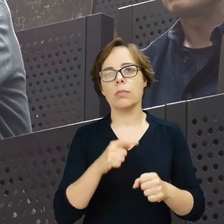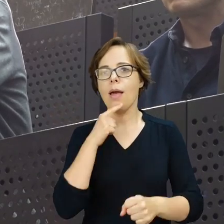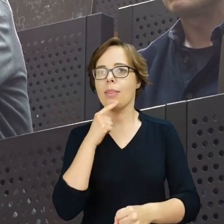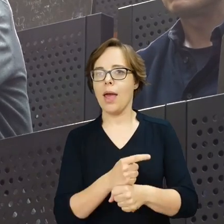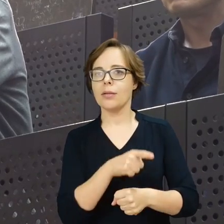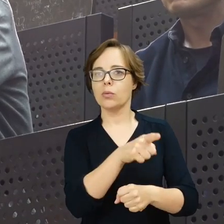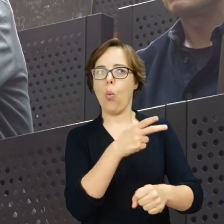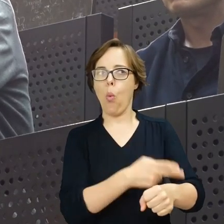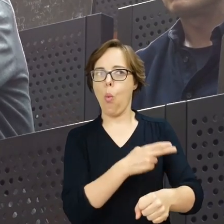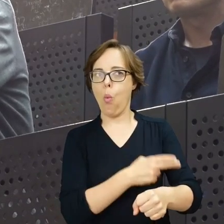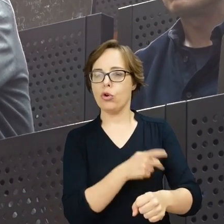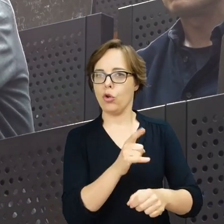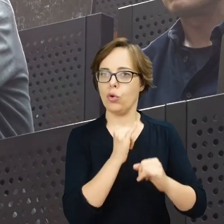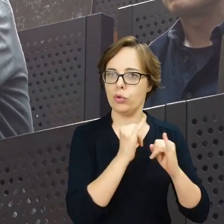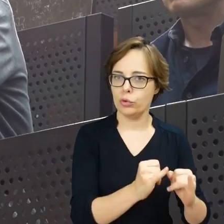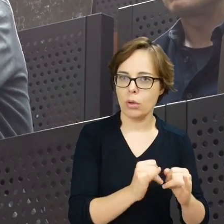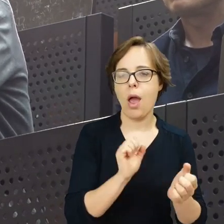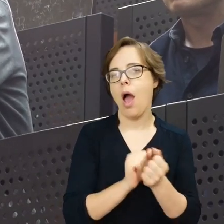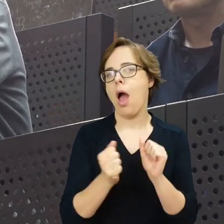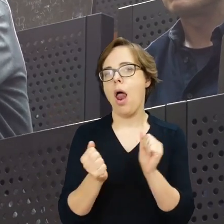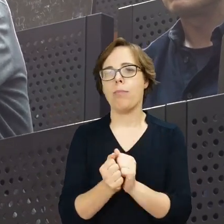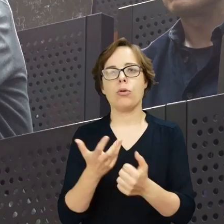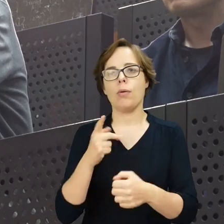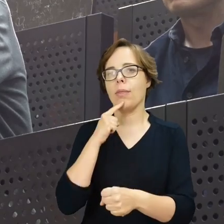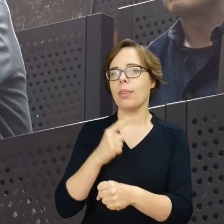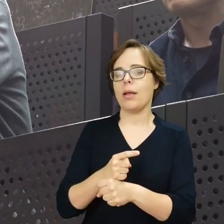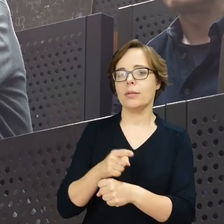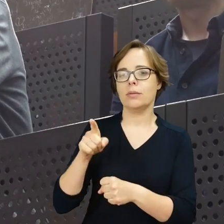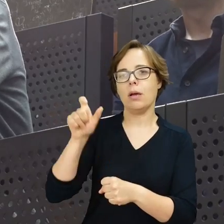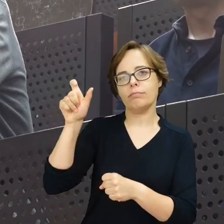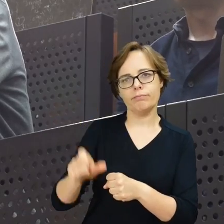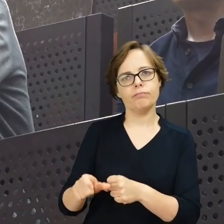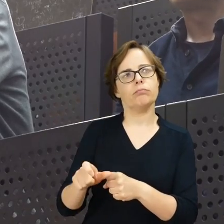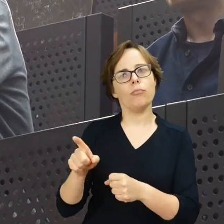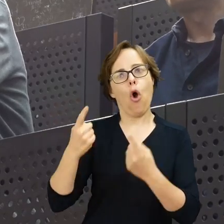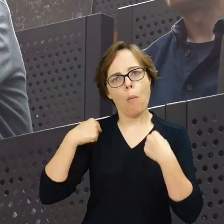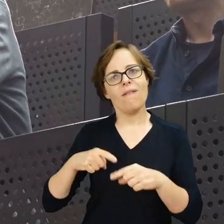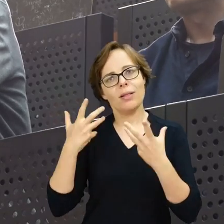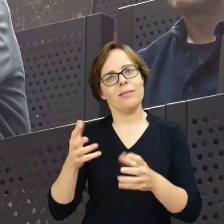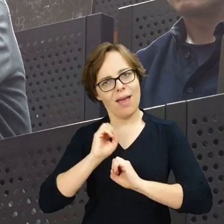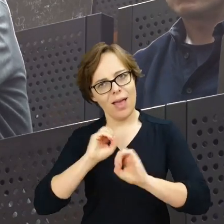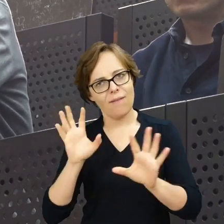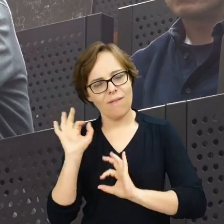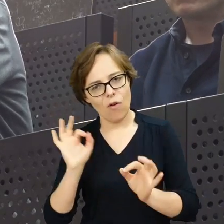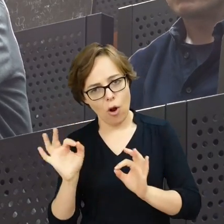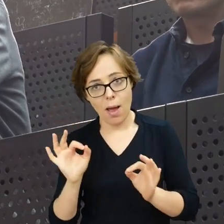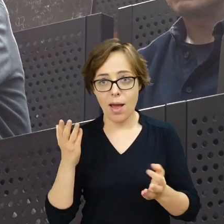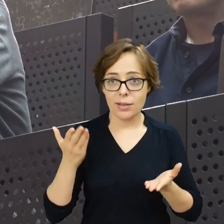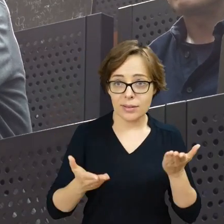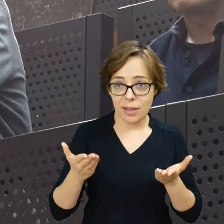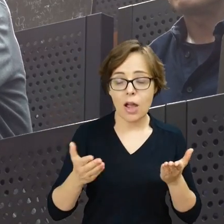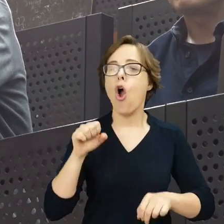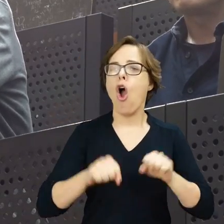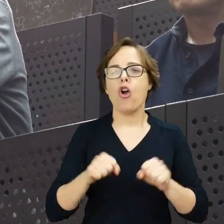renomę, albo na korzyść tej jawności taki obywatela, no to sąd zawsze zachowa się zachowawcze, przyzna